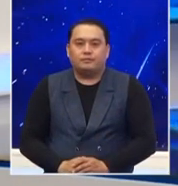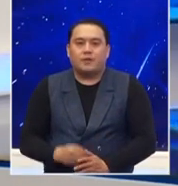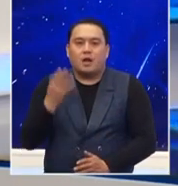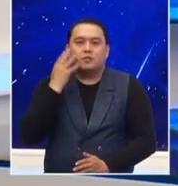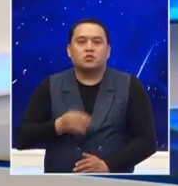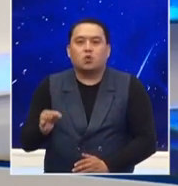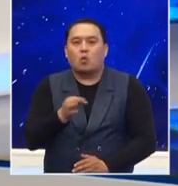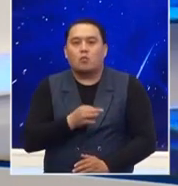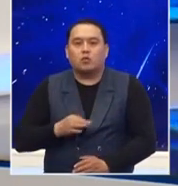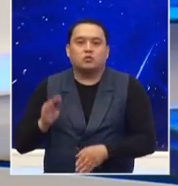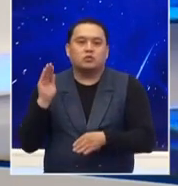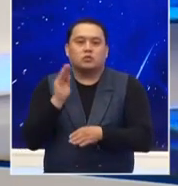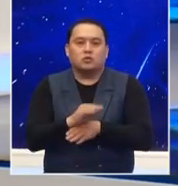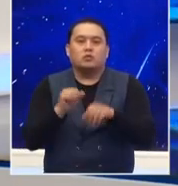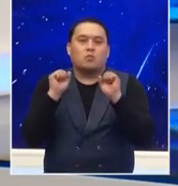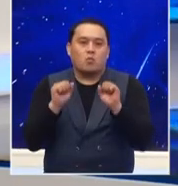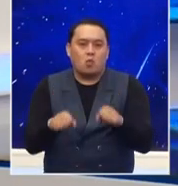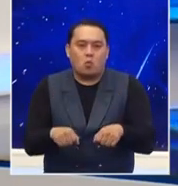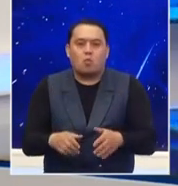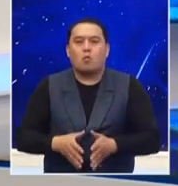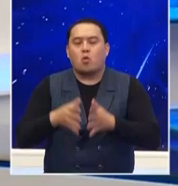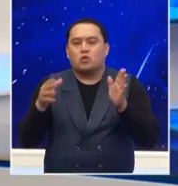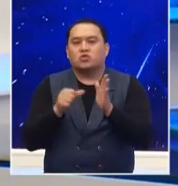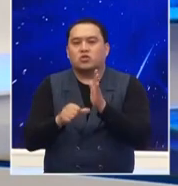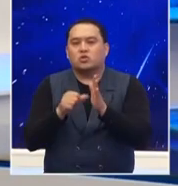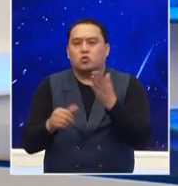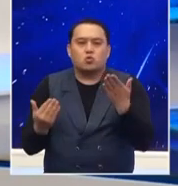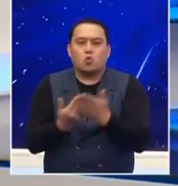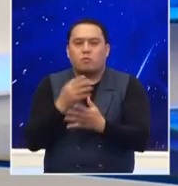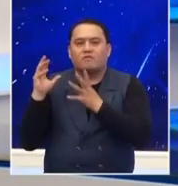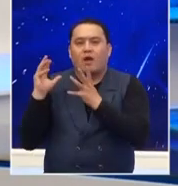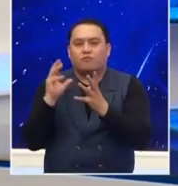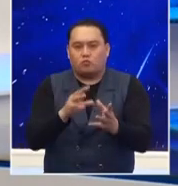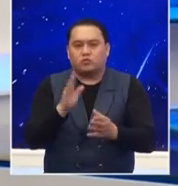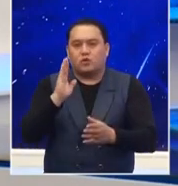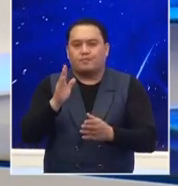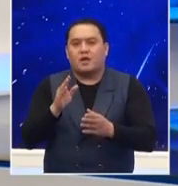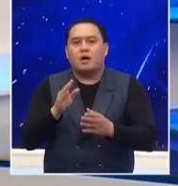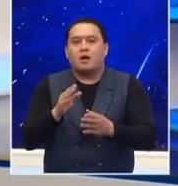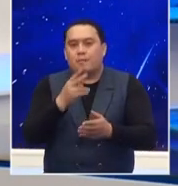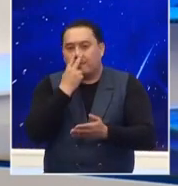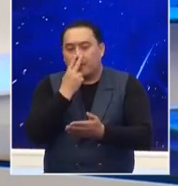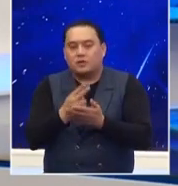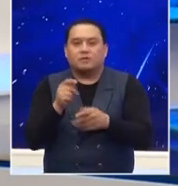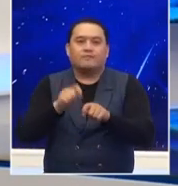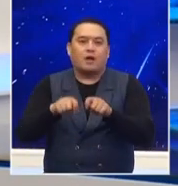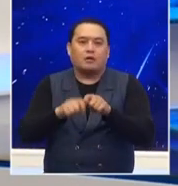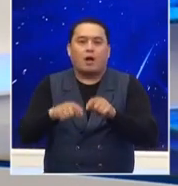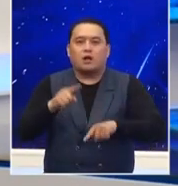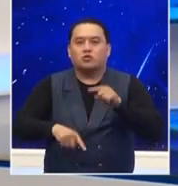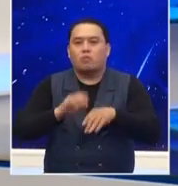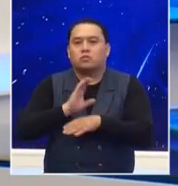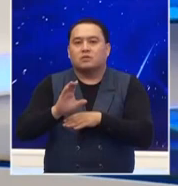Автопарк Алматинской области может пополниться более 60 новыми автобусами. Тест-драйв проходит автобус